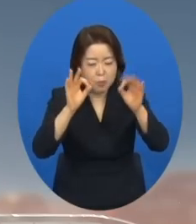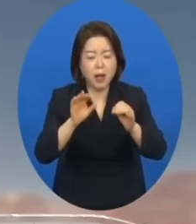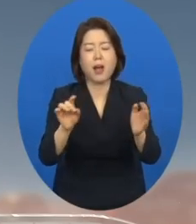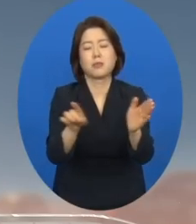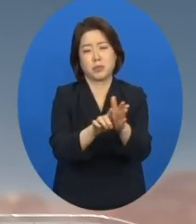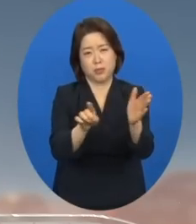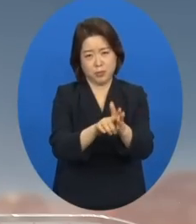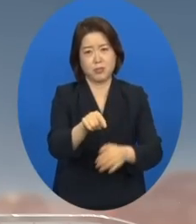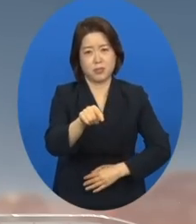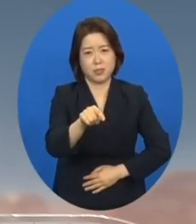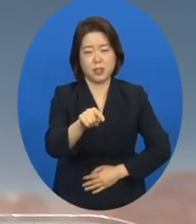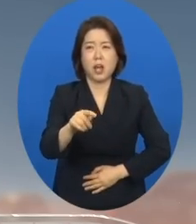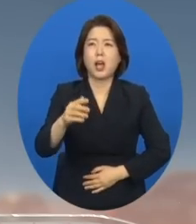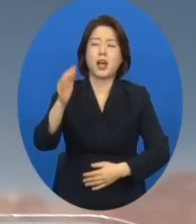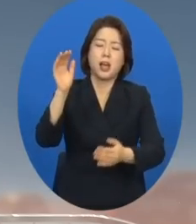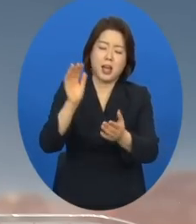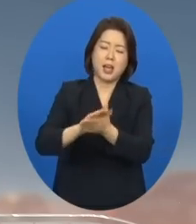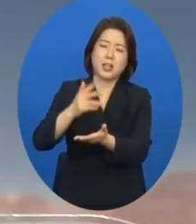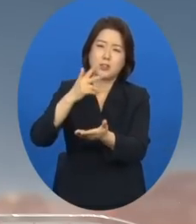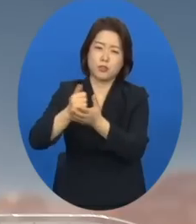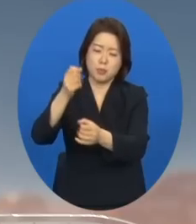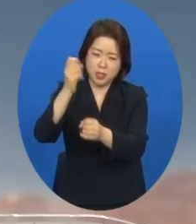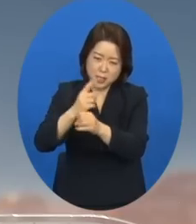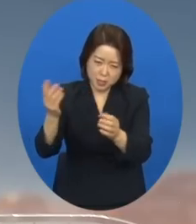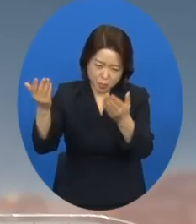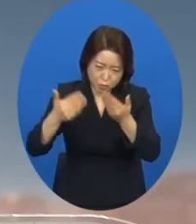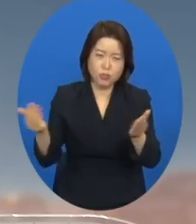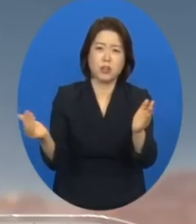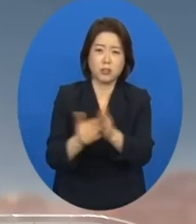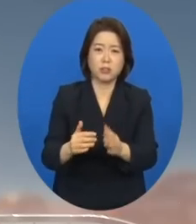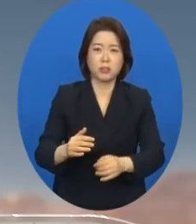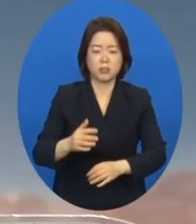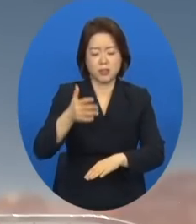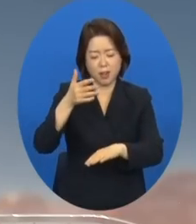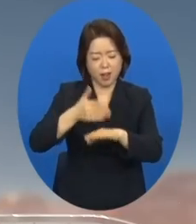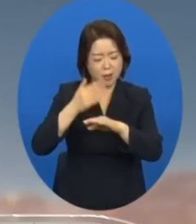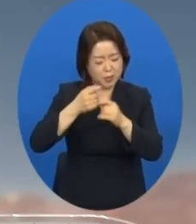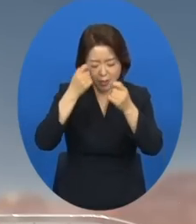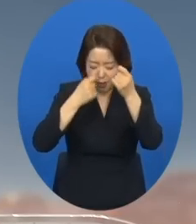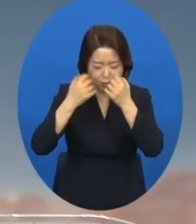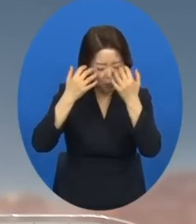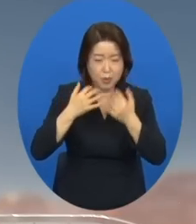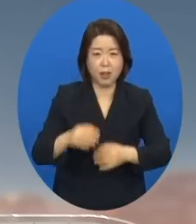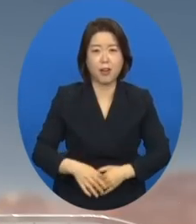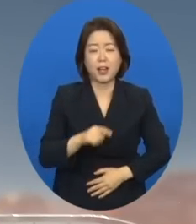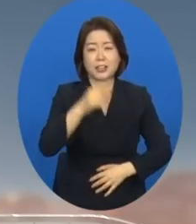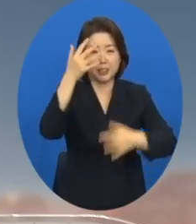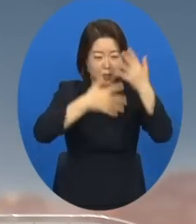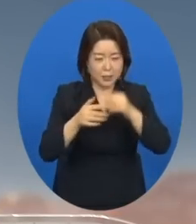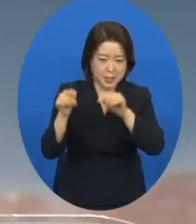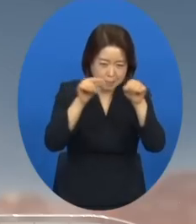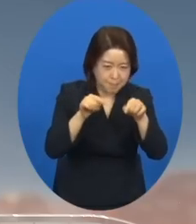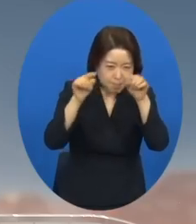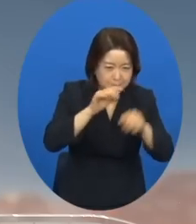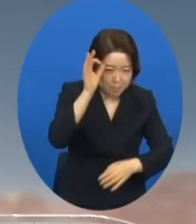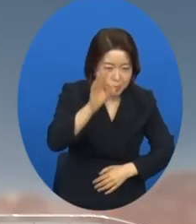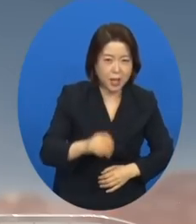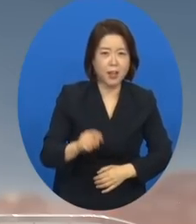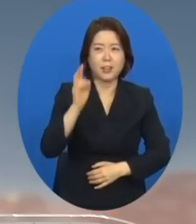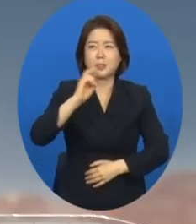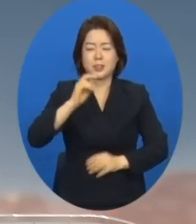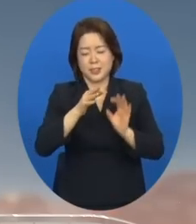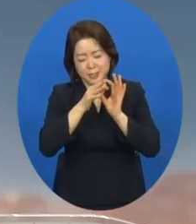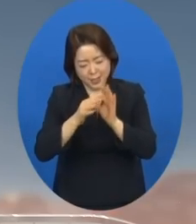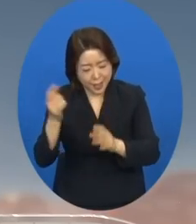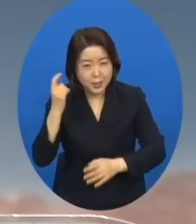이미 주셨다 너무 감사해서 막 눈물이 나는 거예요 그래서 계속 그 영상을 돌려봐 계속 그 노래를 듣는 거예요